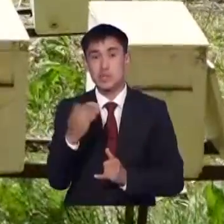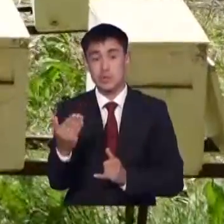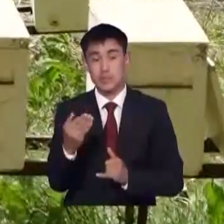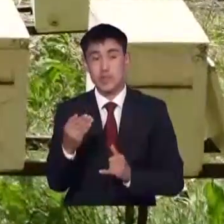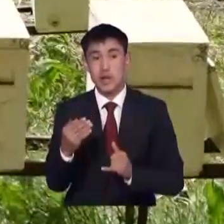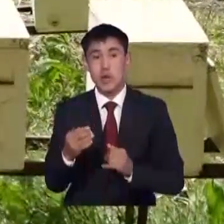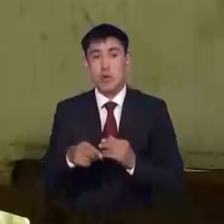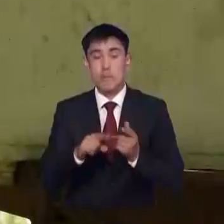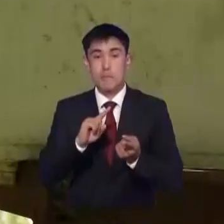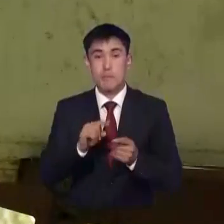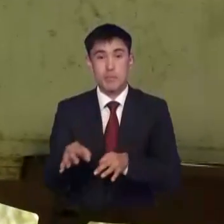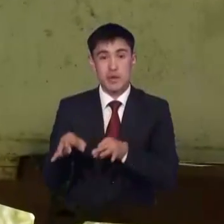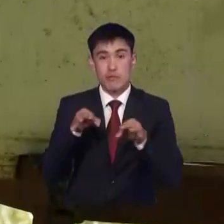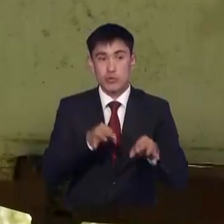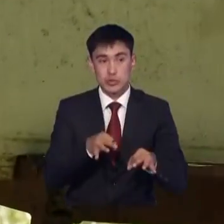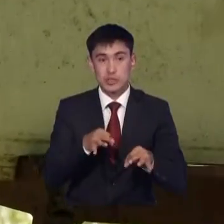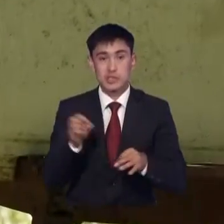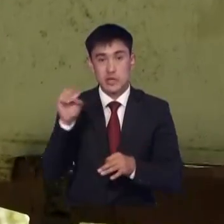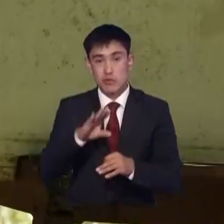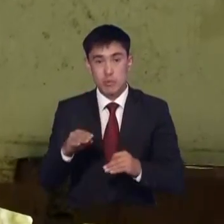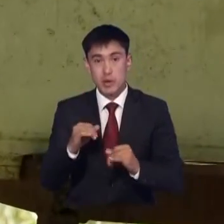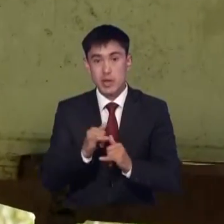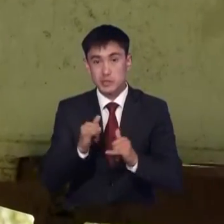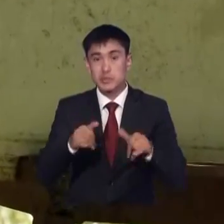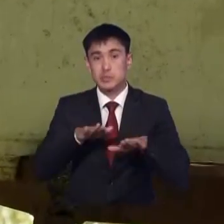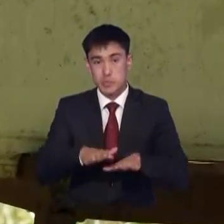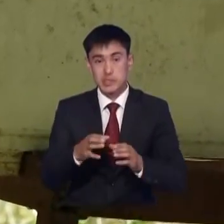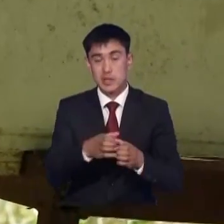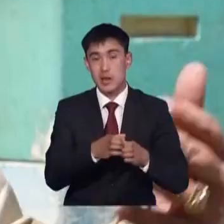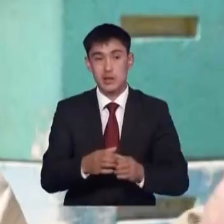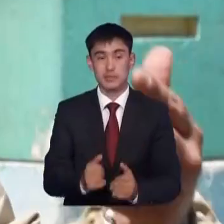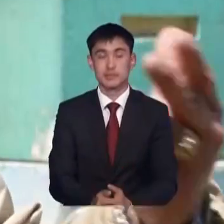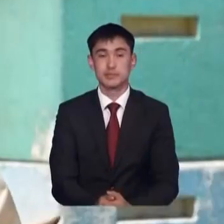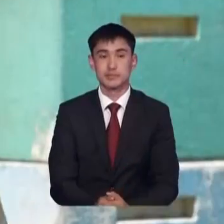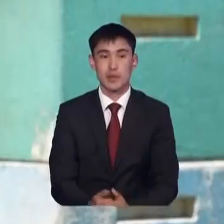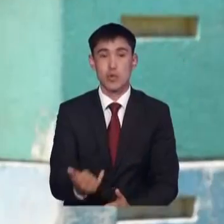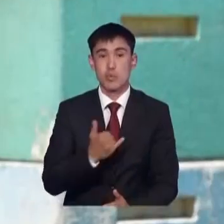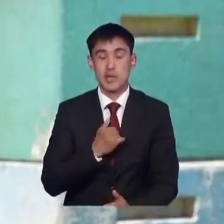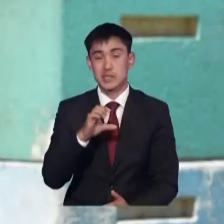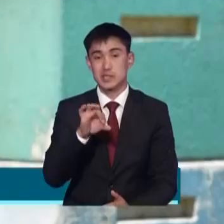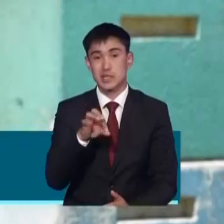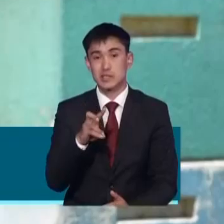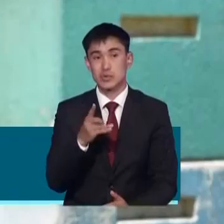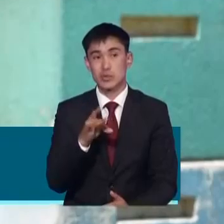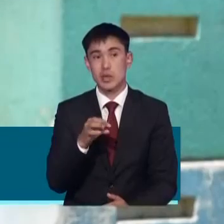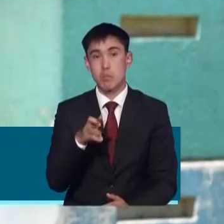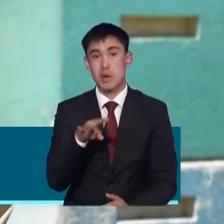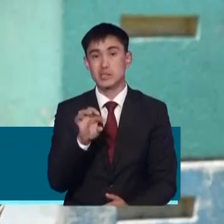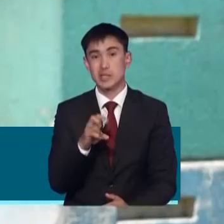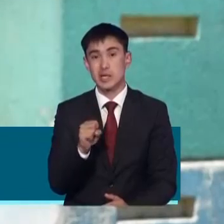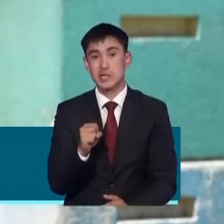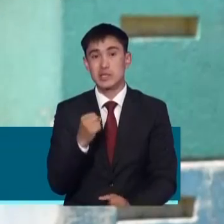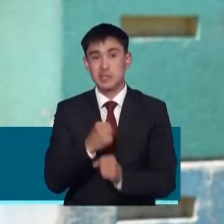материал Пчеловод привозит из Европы и распространяет среди местных коллег пае То есть я занимаюсь искусственным